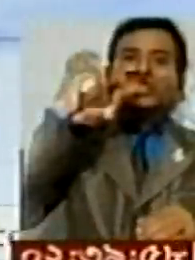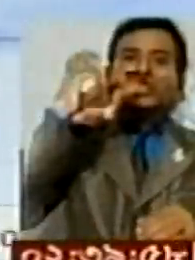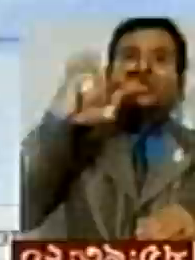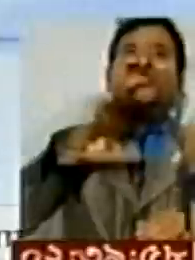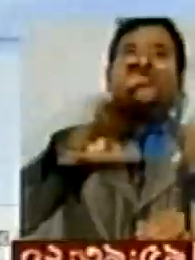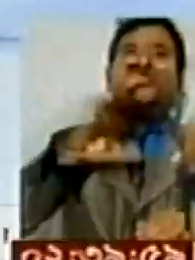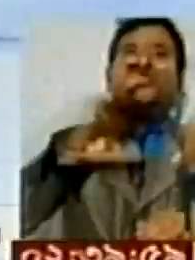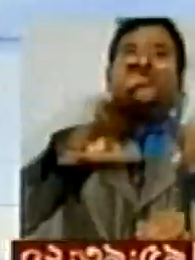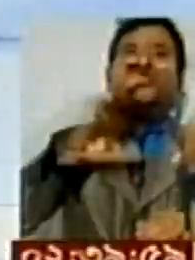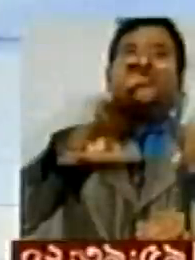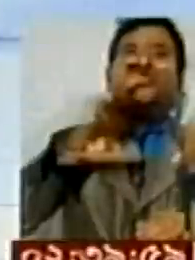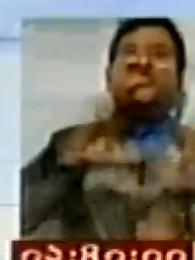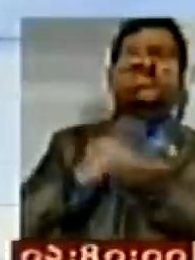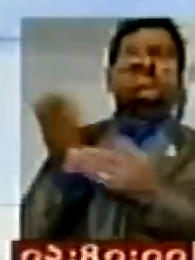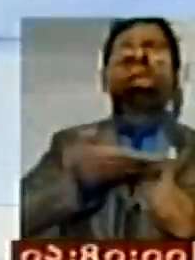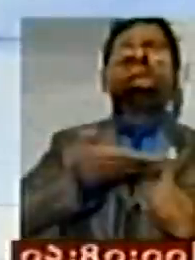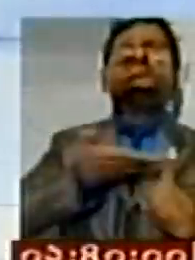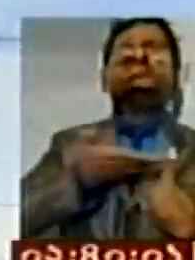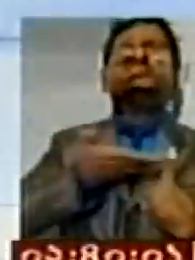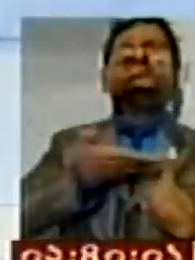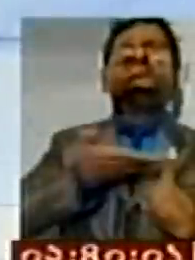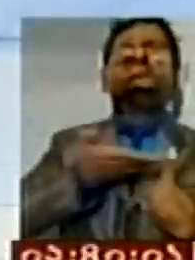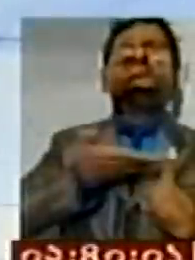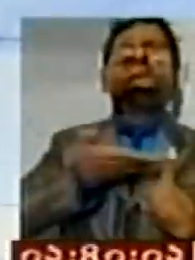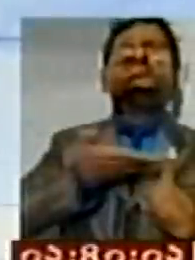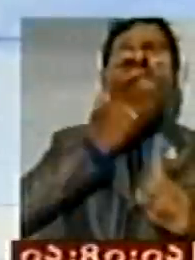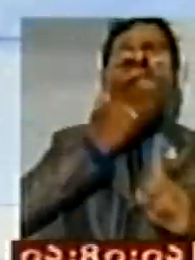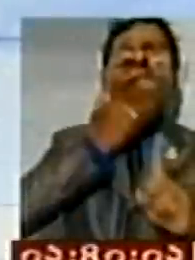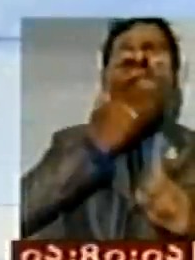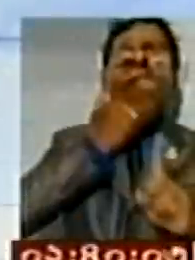হটলাইনে কাজ করেন এবং আমাদের স্বাস্থ্য বাতায়নেও কাজ করে থাকেন।